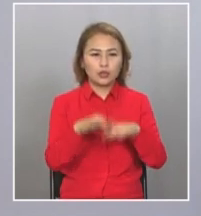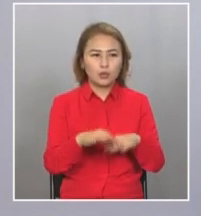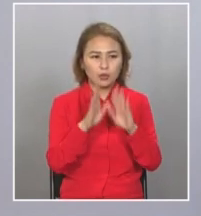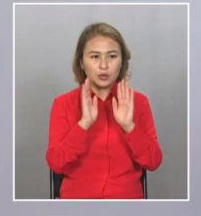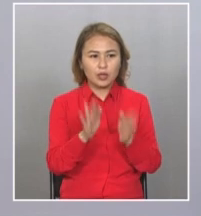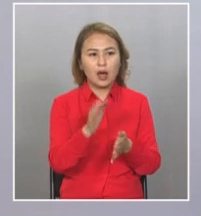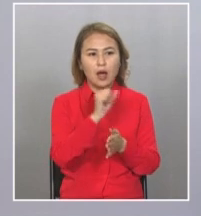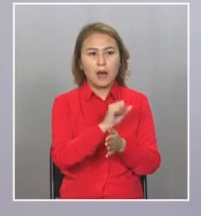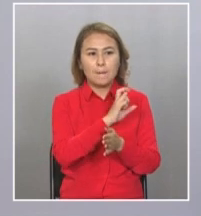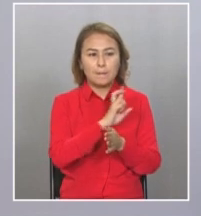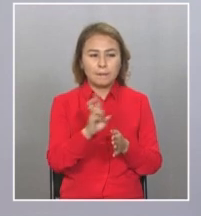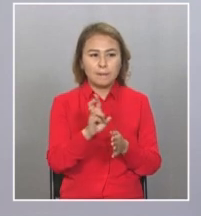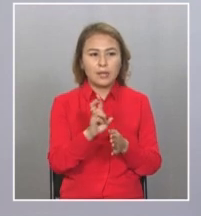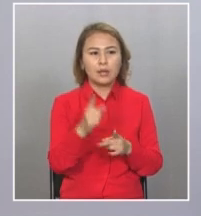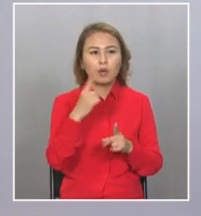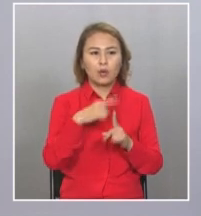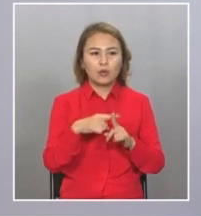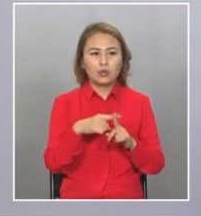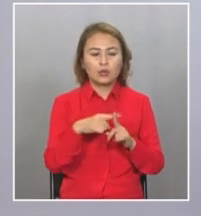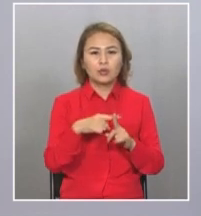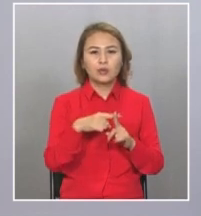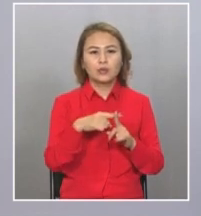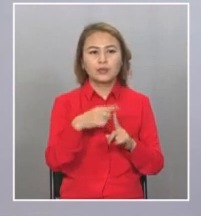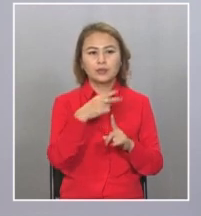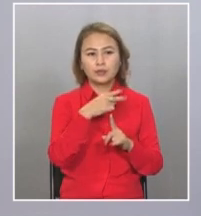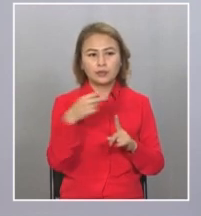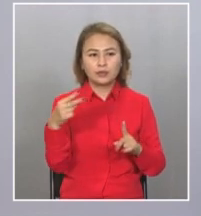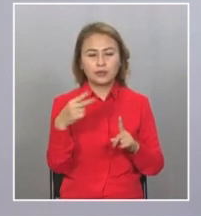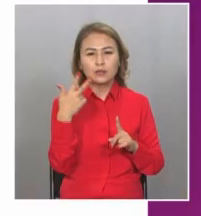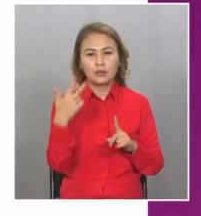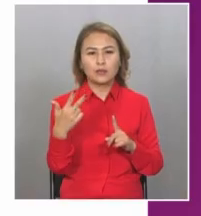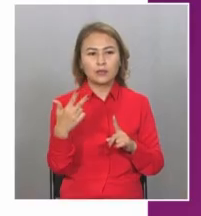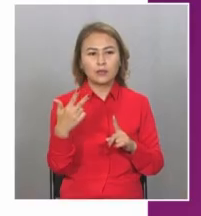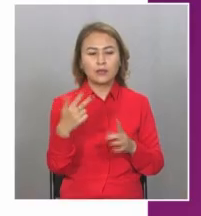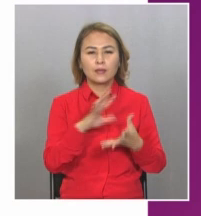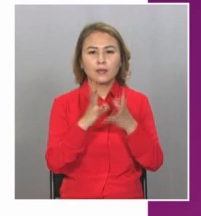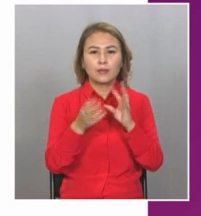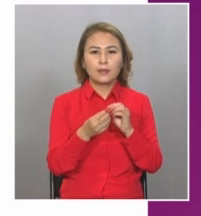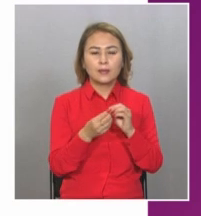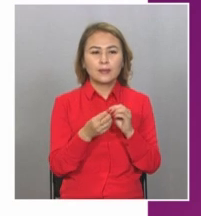АБ мына жерде қосты 9-ға тең болады, 9-ның түбірі 3. Яғни